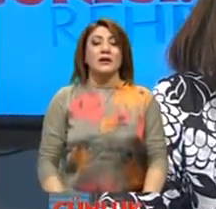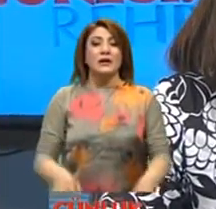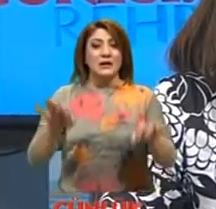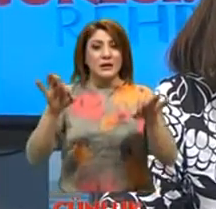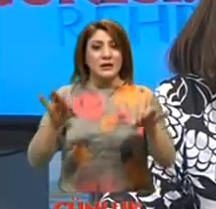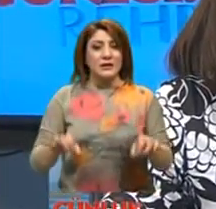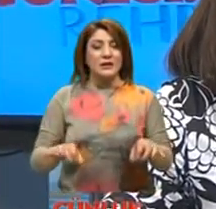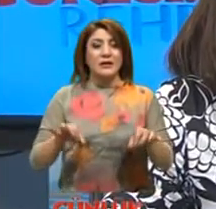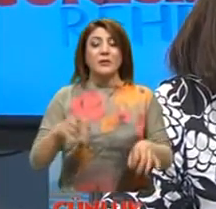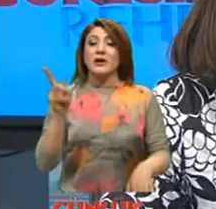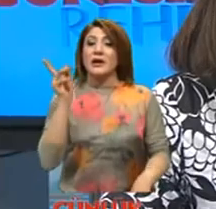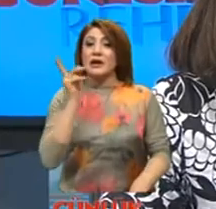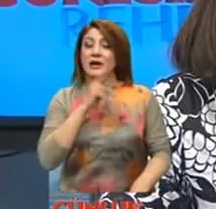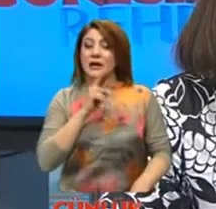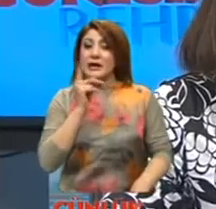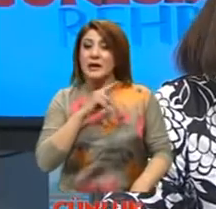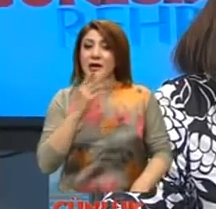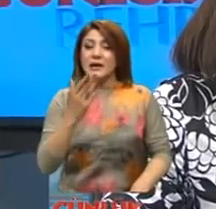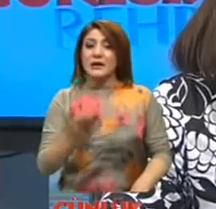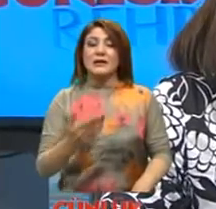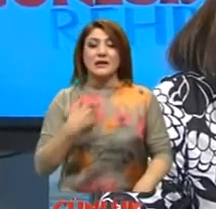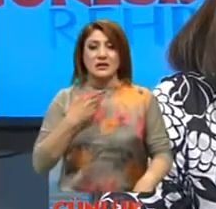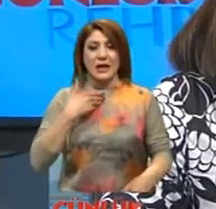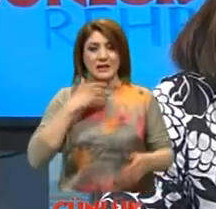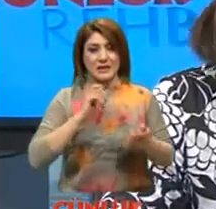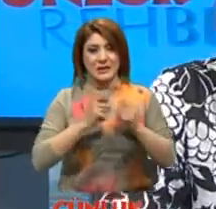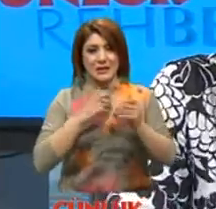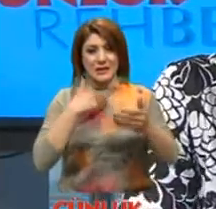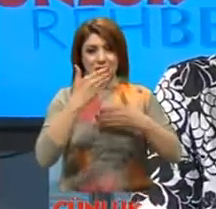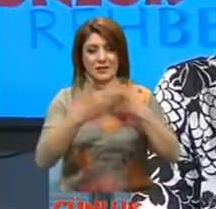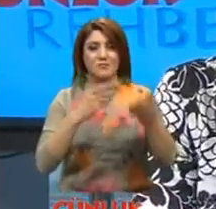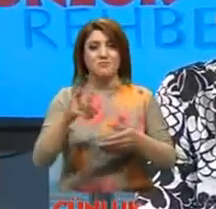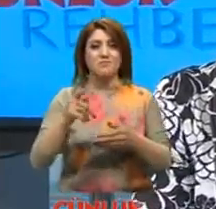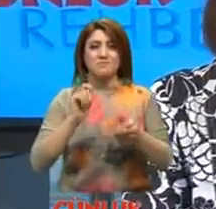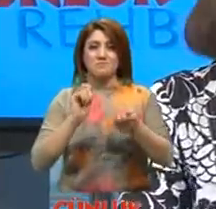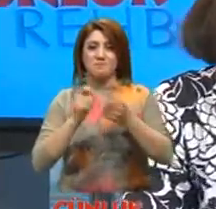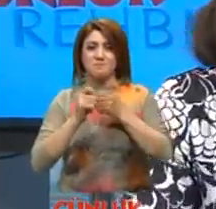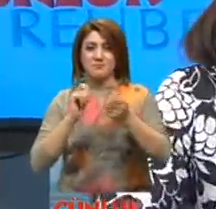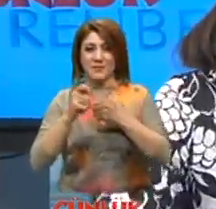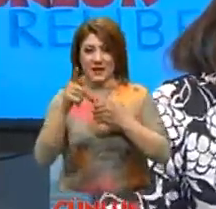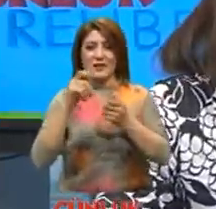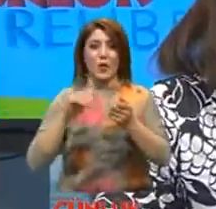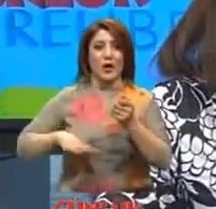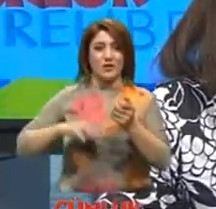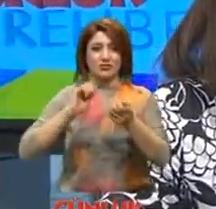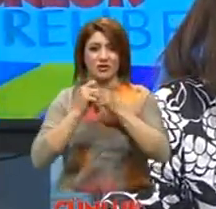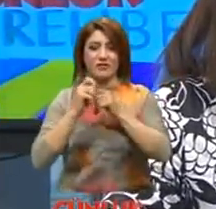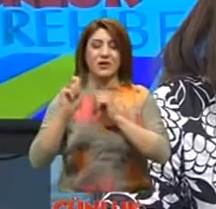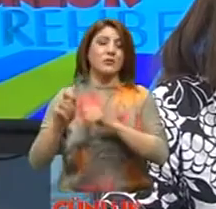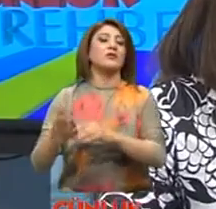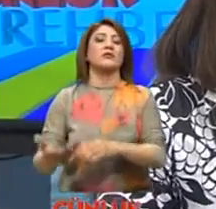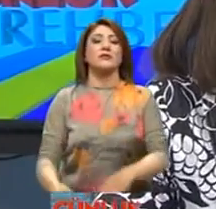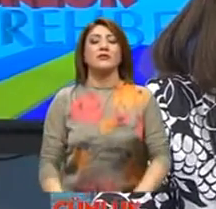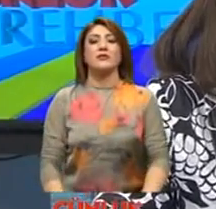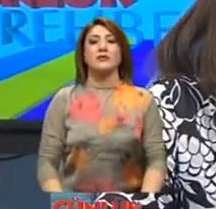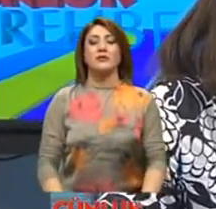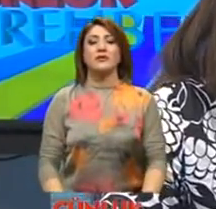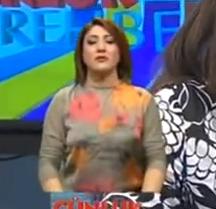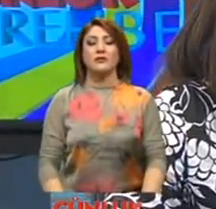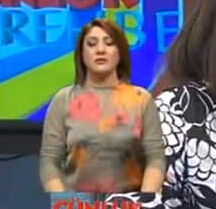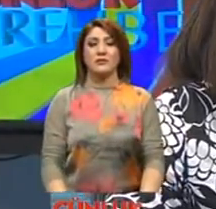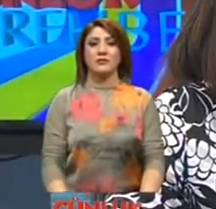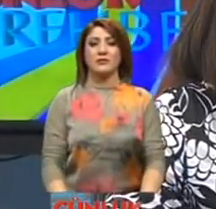Şimdi İngilizce devam ediyorum ve Utku Kaya çevirecek. Tamamdır. Buyurun. So the purpose